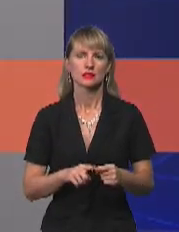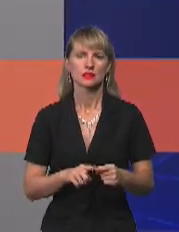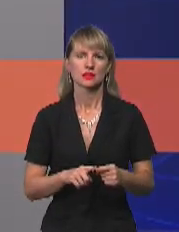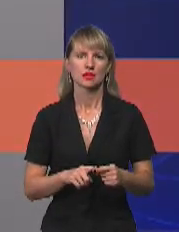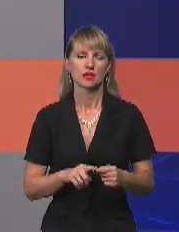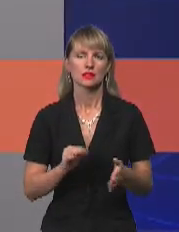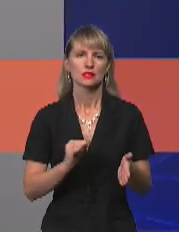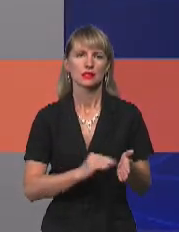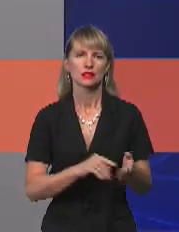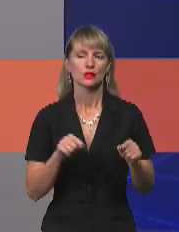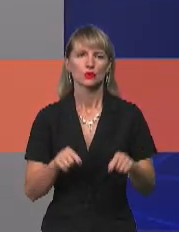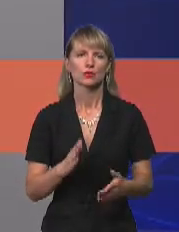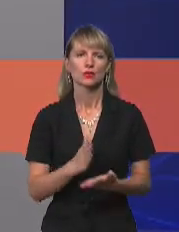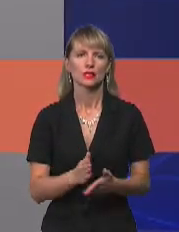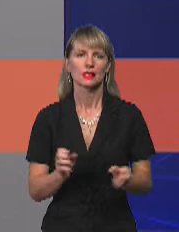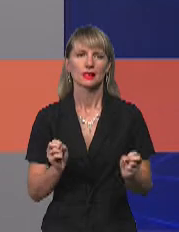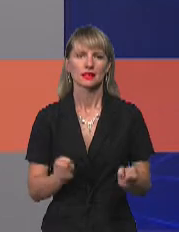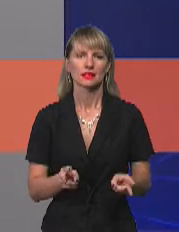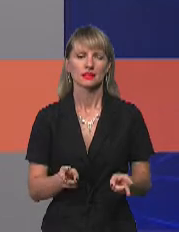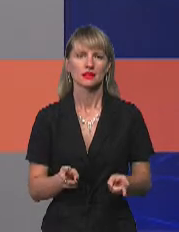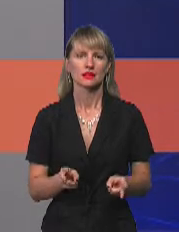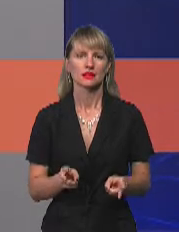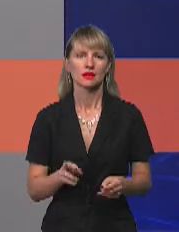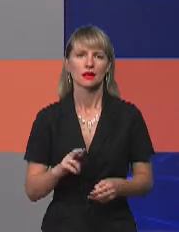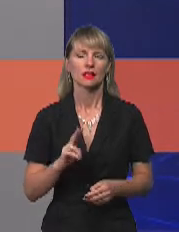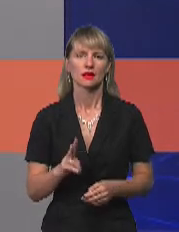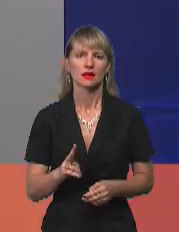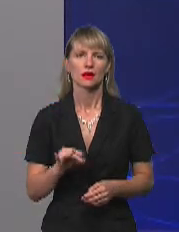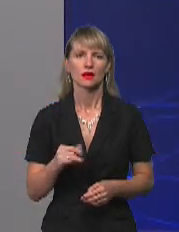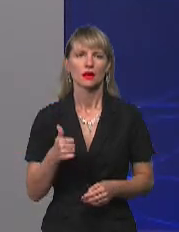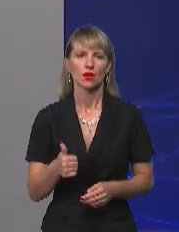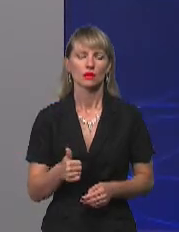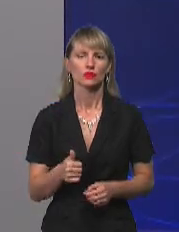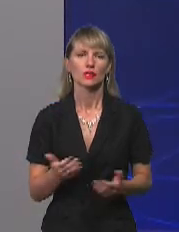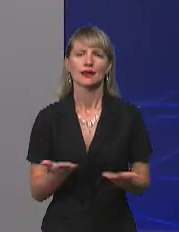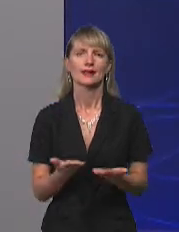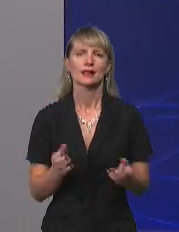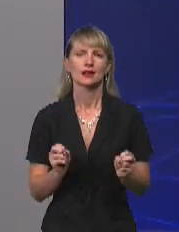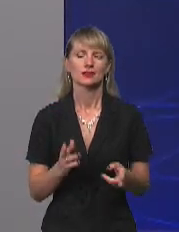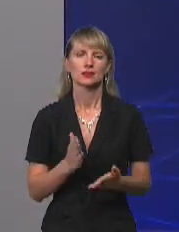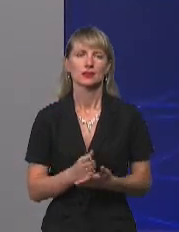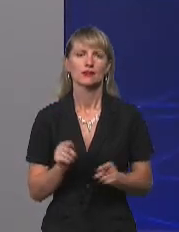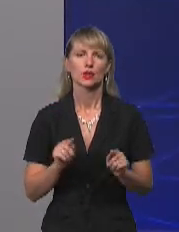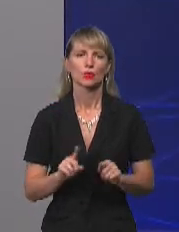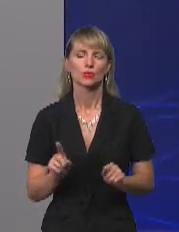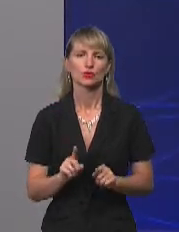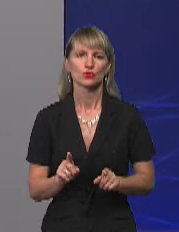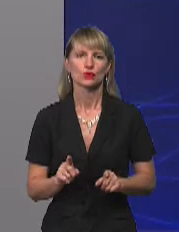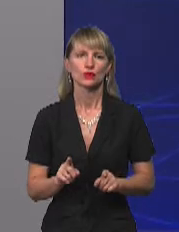і тут є і ризики, і як і позитивні моменти. Ризики, які саме ризики? Ризики в тому, що